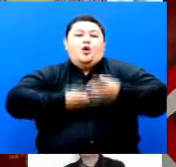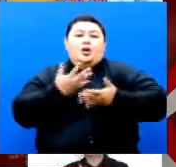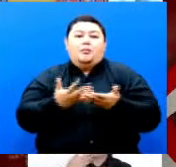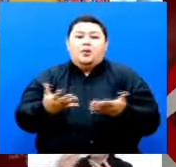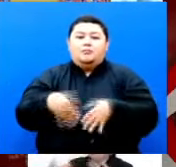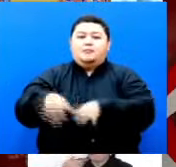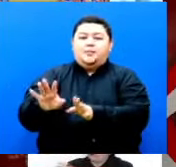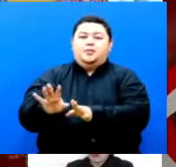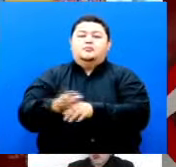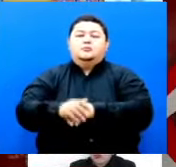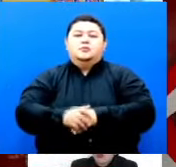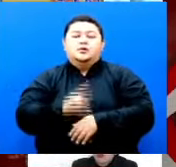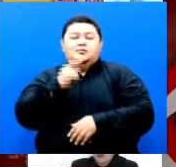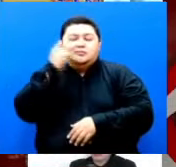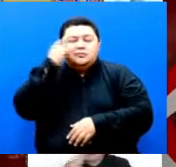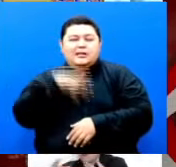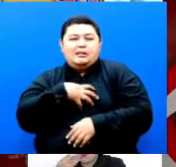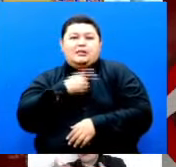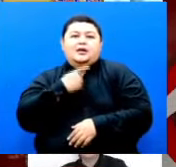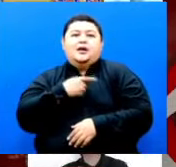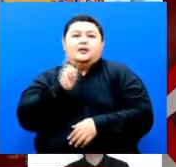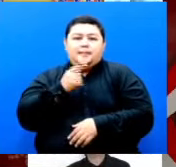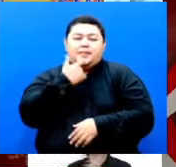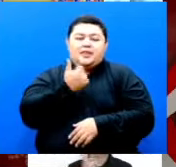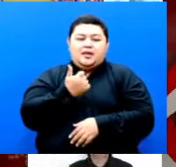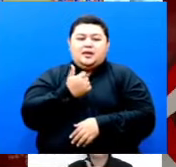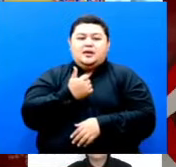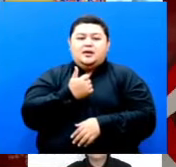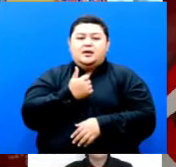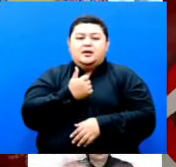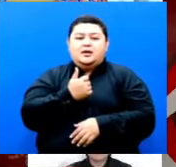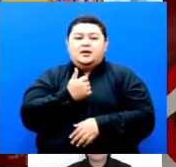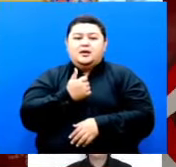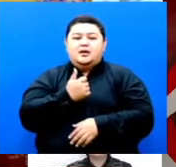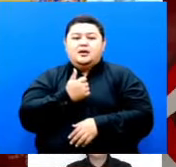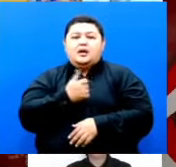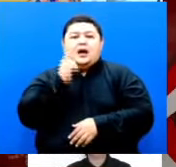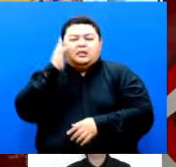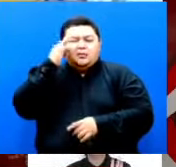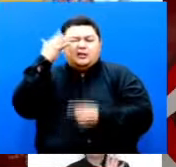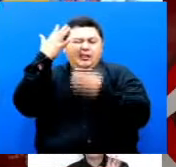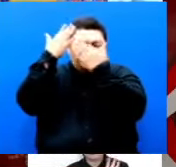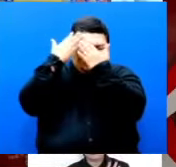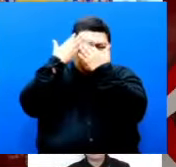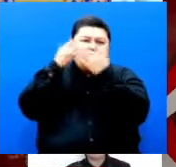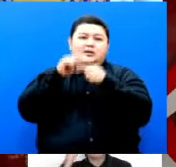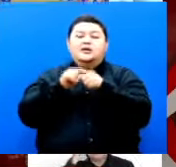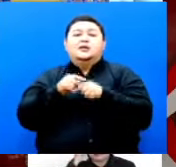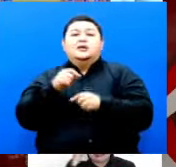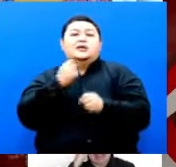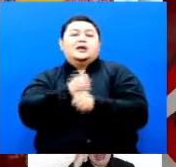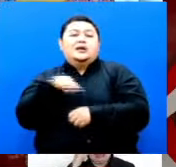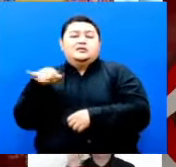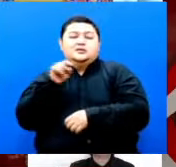melampiaskan apapundanberbagirasafrustrasimereka, danyangsamapentingnyaadalahmemiliki wadahuntukmenyalurkantekananataupikiran